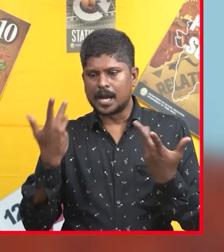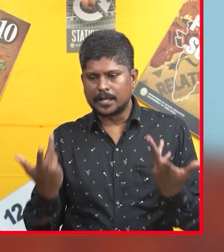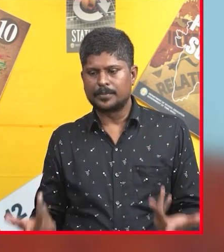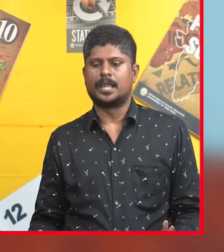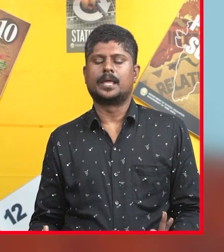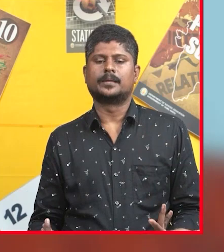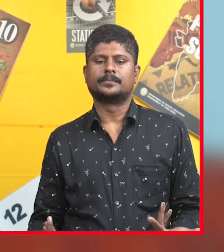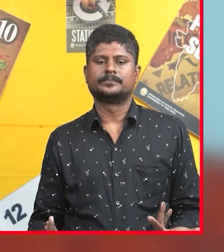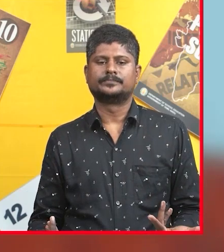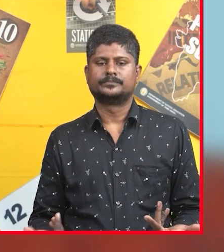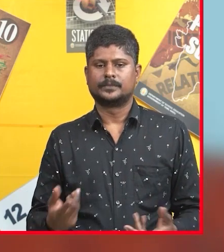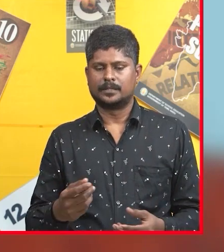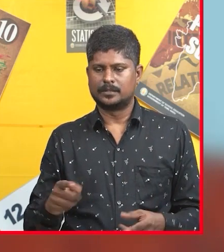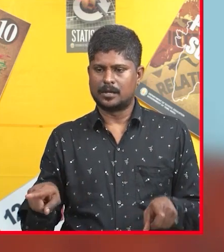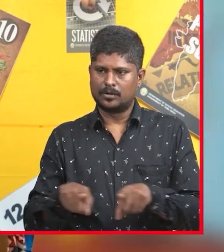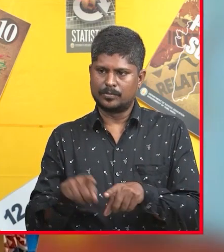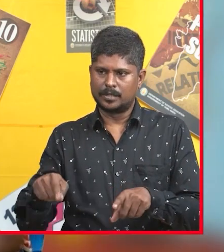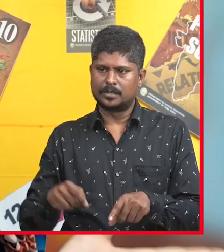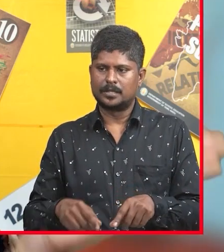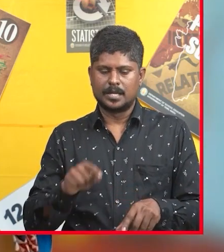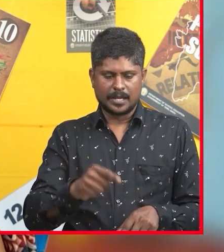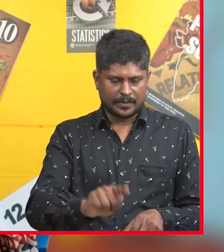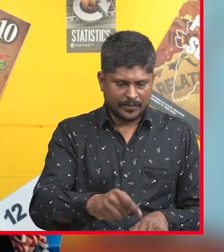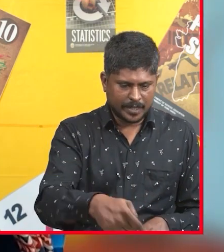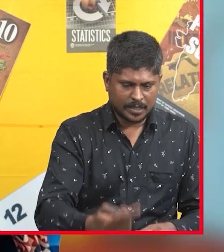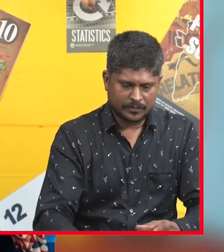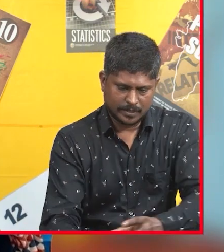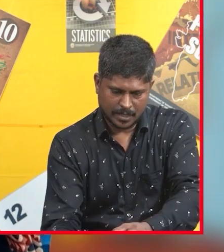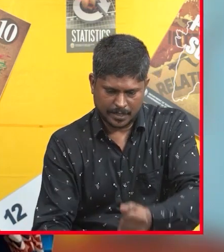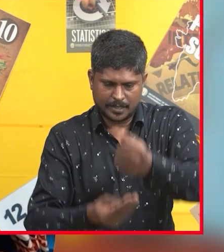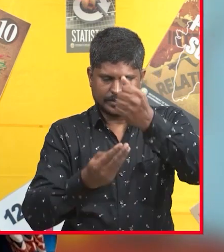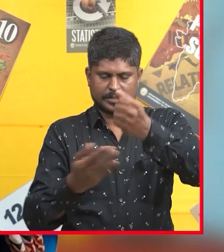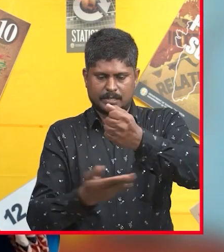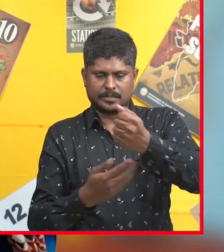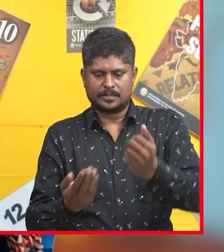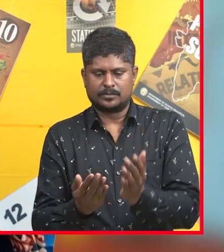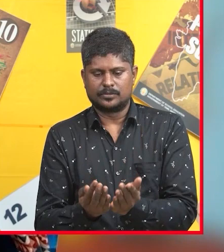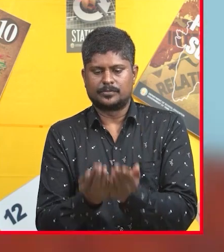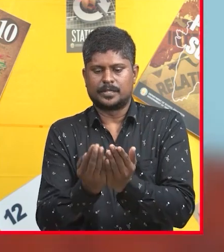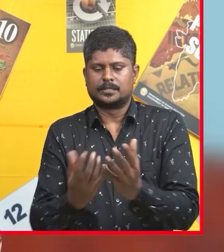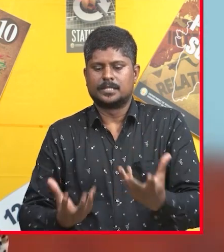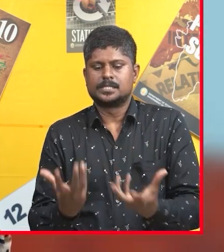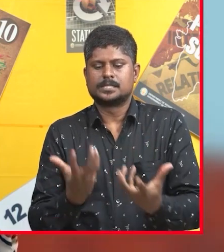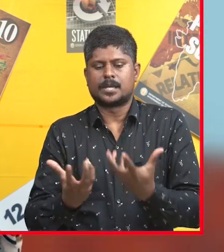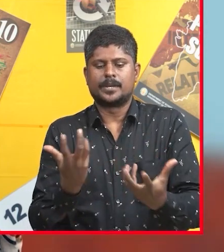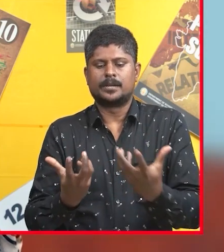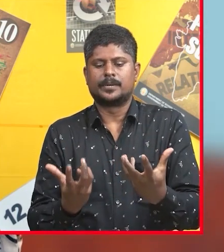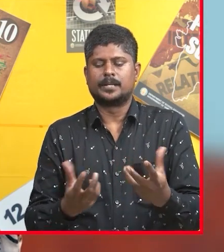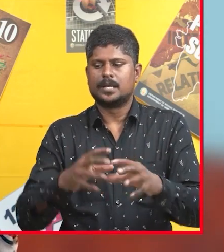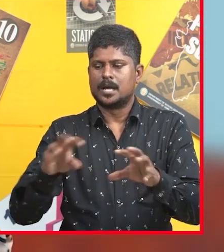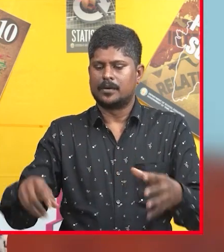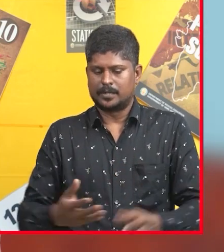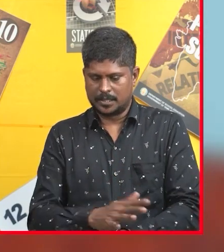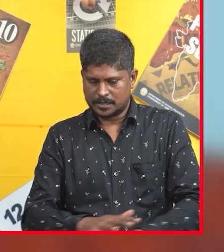தானியம் இல்லை. இருந்தாலும் அன்று விதைத்து விட்டு வந்த நெல்லை அறுத்து வந்து பின் சமைத்து